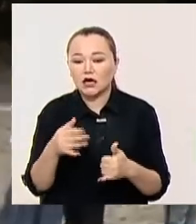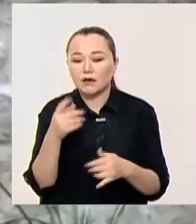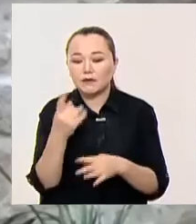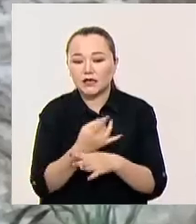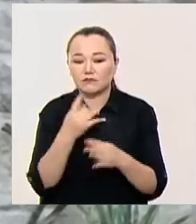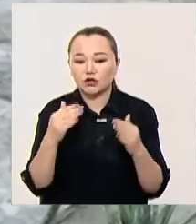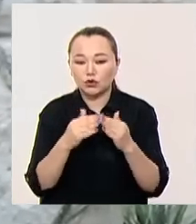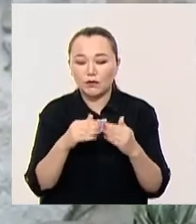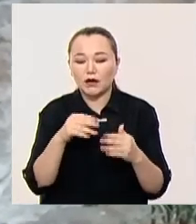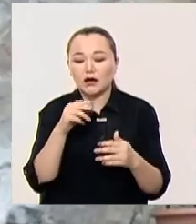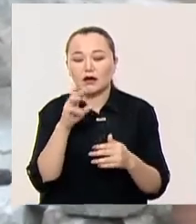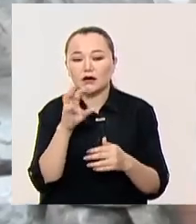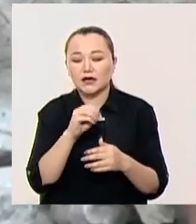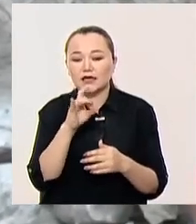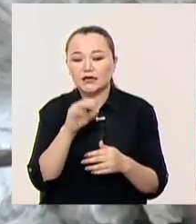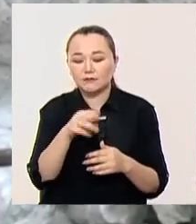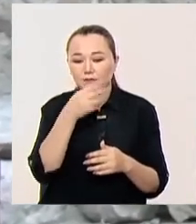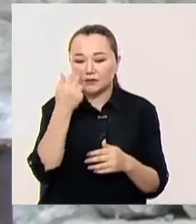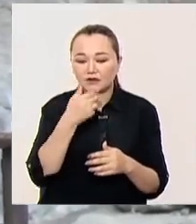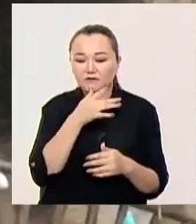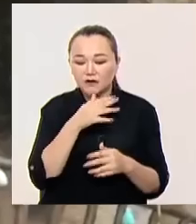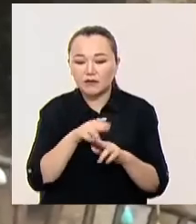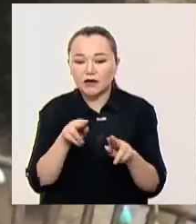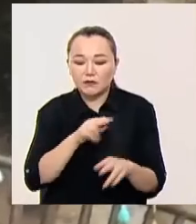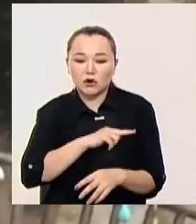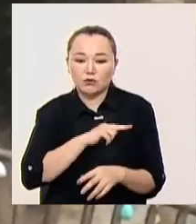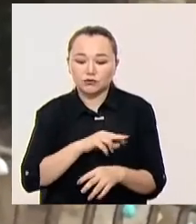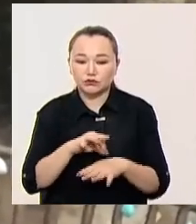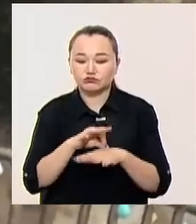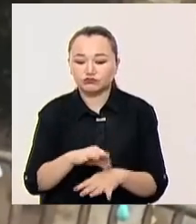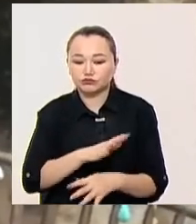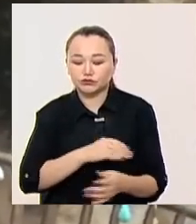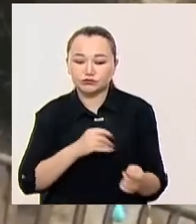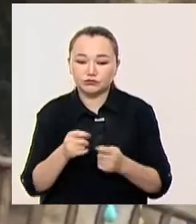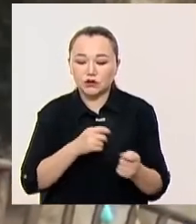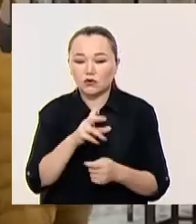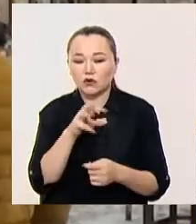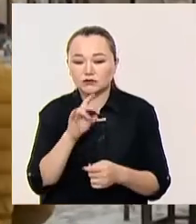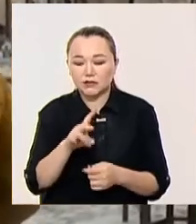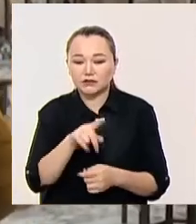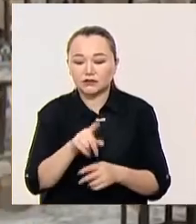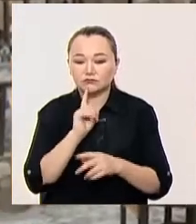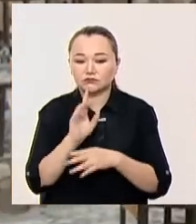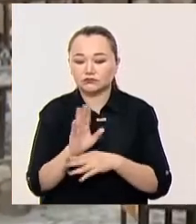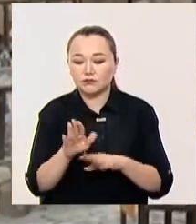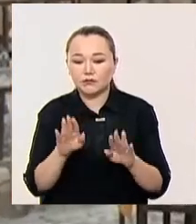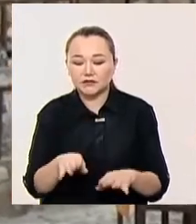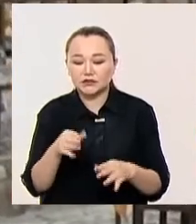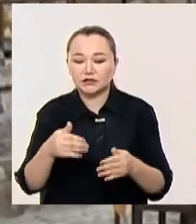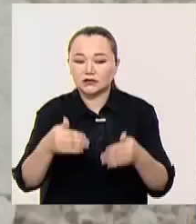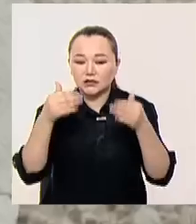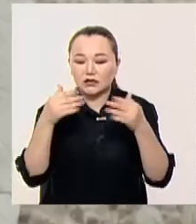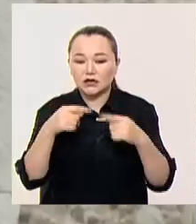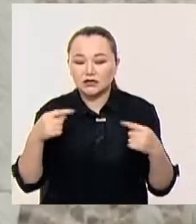үй ғибадатхана Рим заманында тіпті парламент қызметін атқарған. Осман империясы тұсында дәріс ана болған. Келген адам қабырғадағы